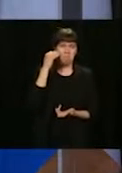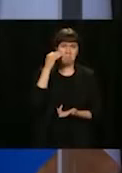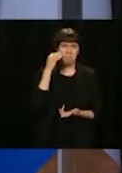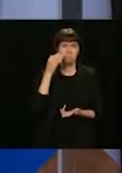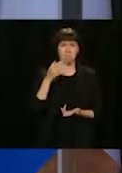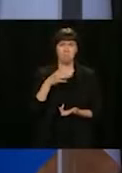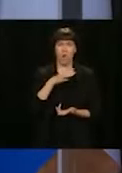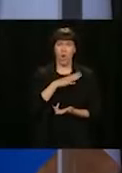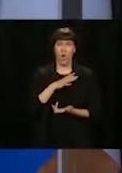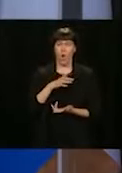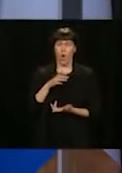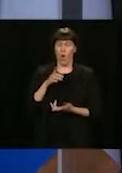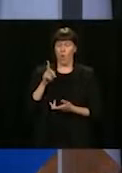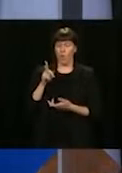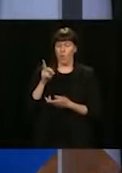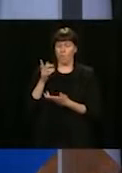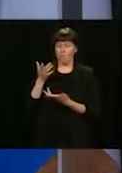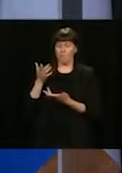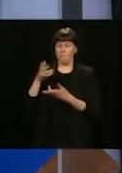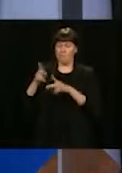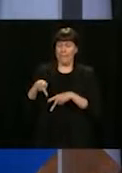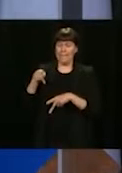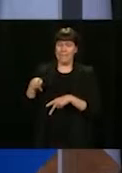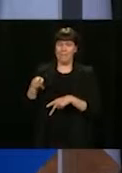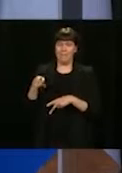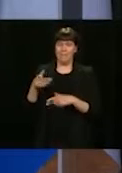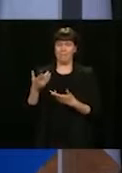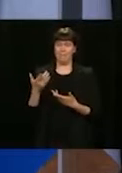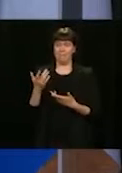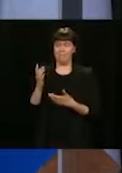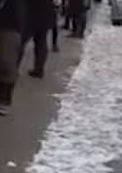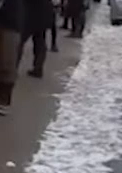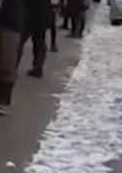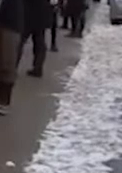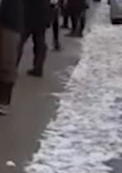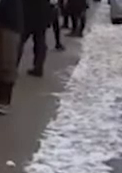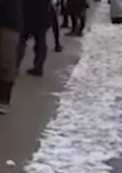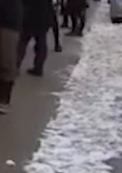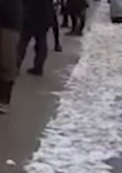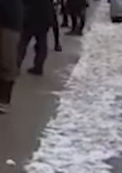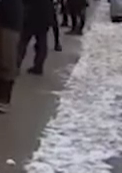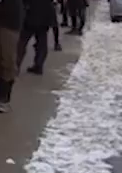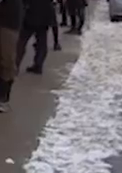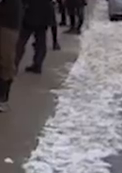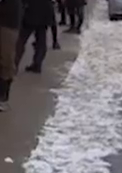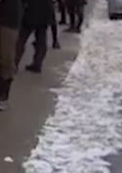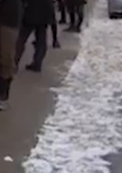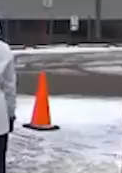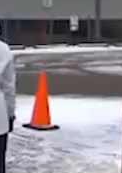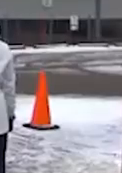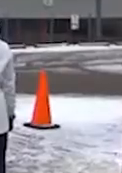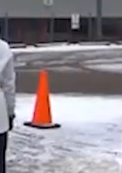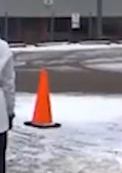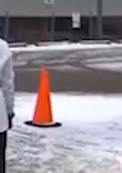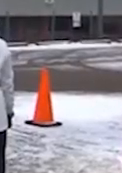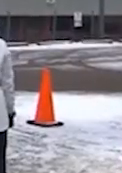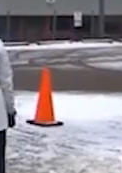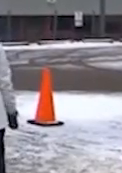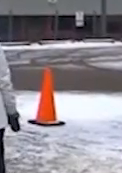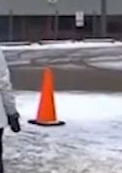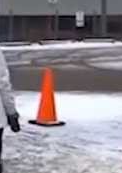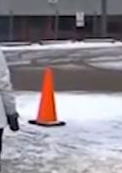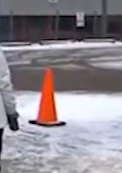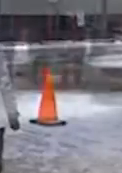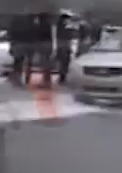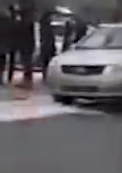12年，2020年再次获任命后，本应2023年届满。疫情以来，他一直同省长一起宣布各种